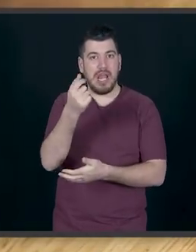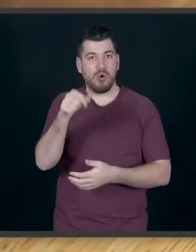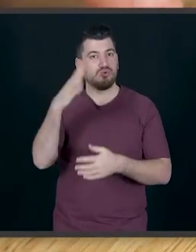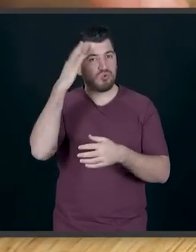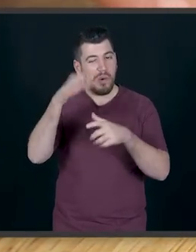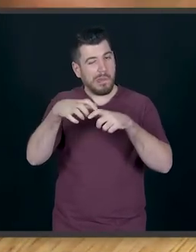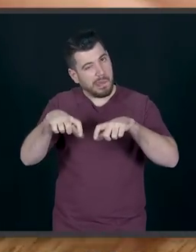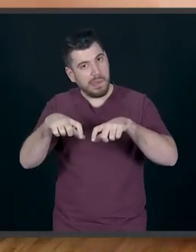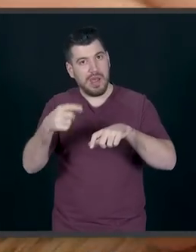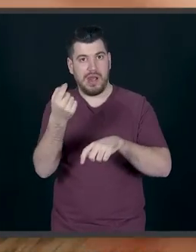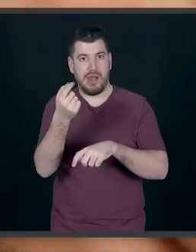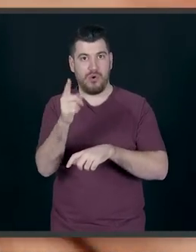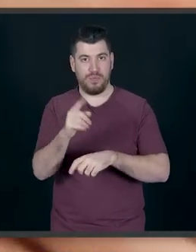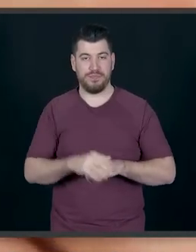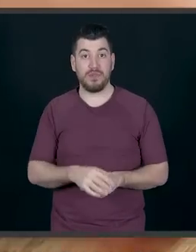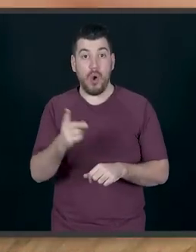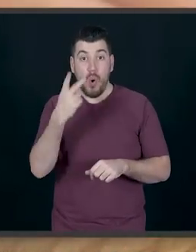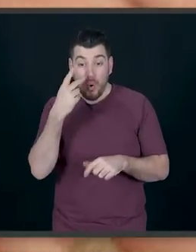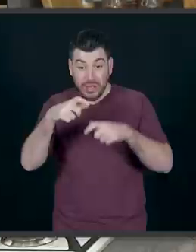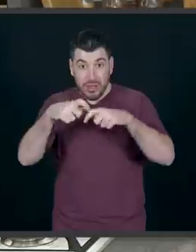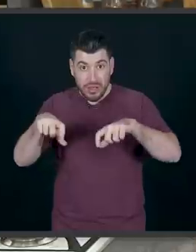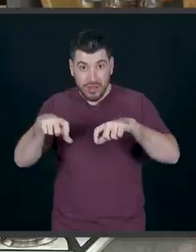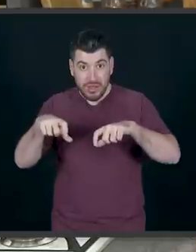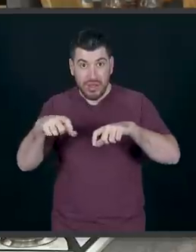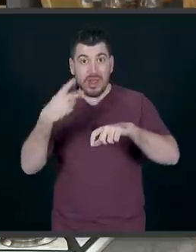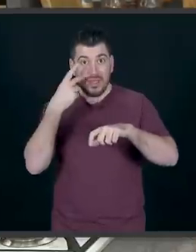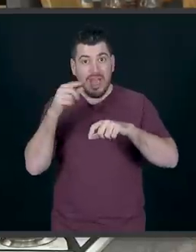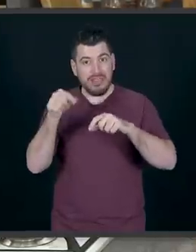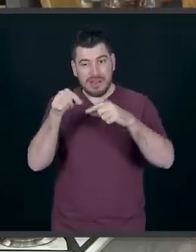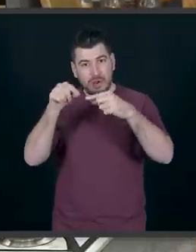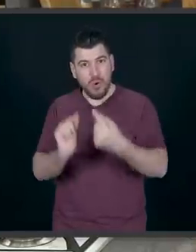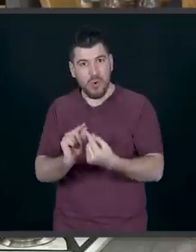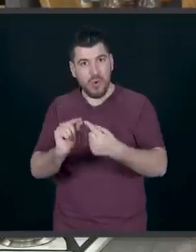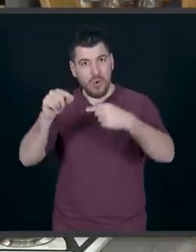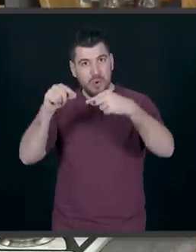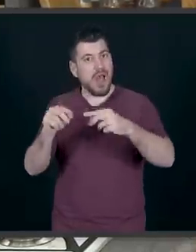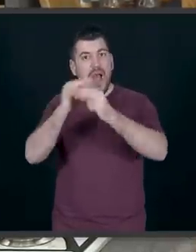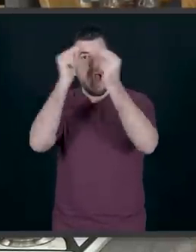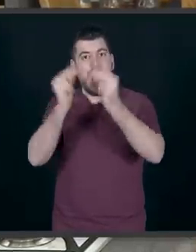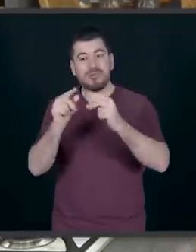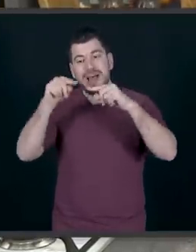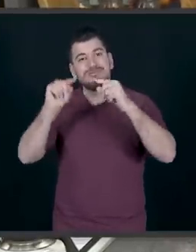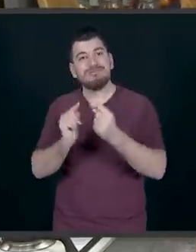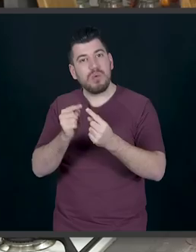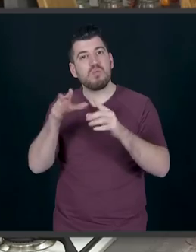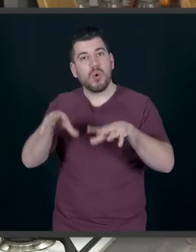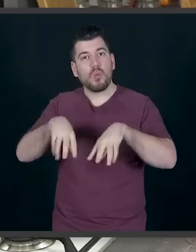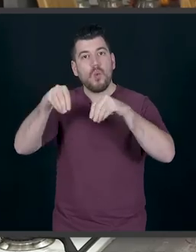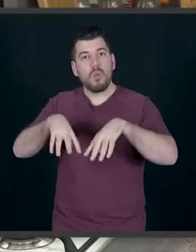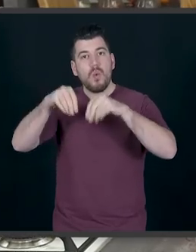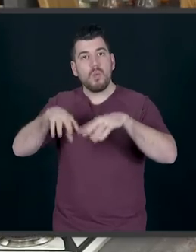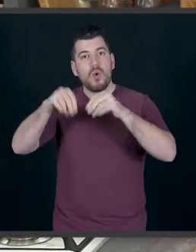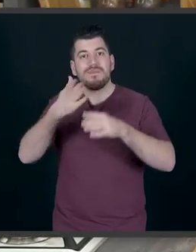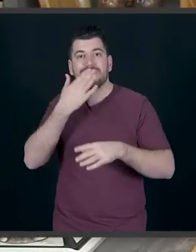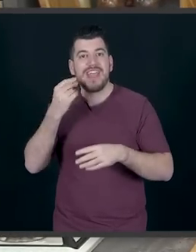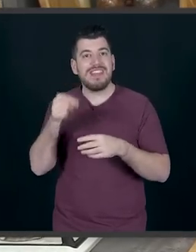για να σπάσουν. Με το που σπάνε εδώ πέρα και εδώ πέρα και εδώ πέρα, δημιουργούν εσοχές για να μπει μέσα γεύση. Και αυτή τη γεύση θα